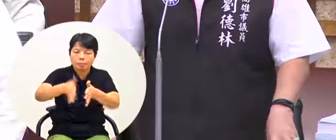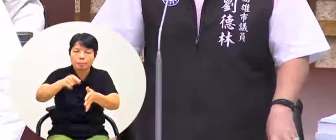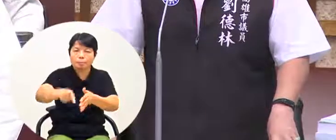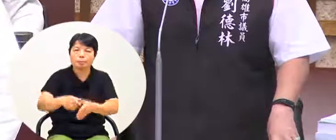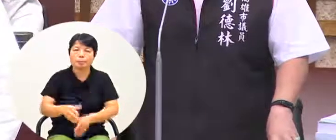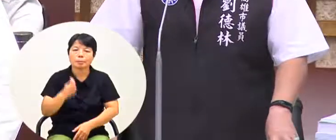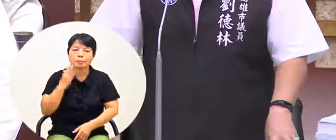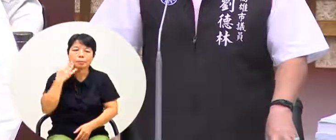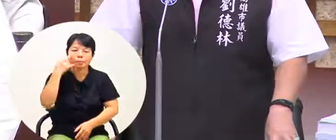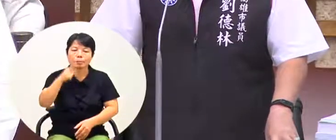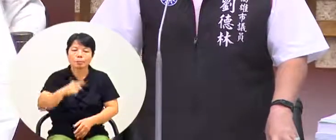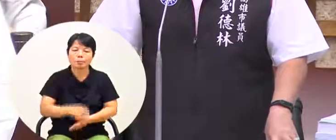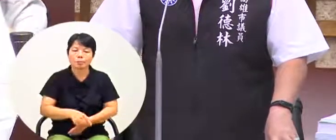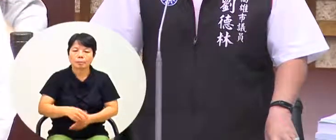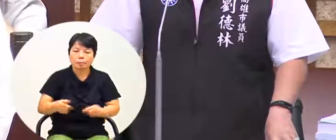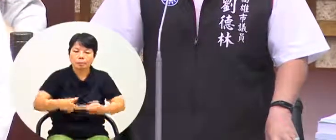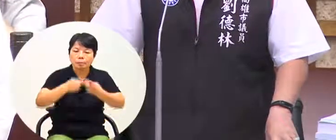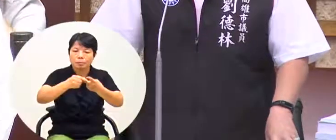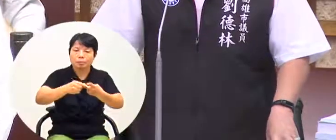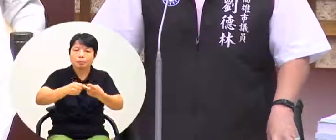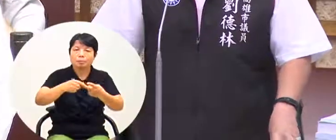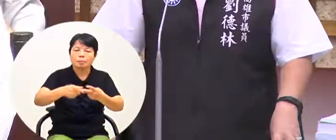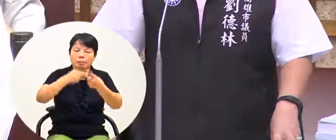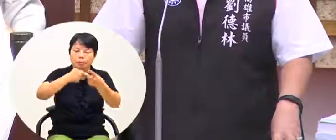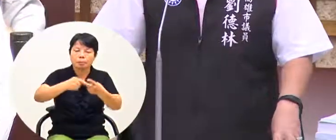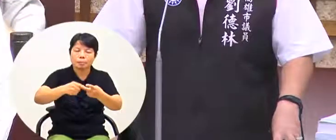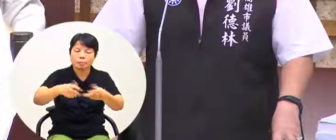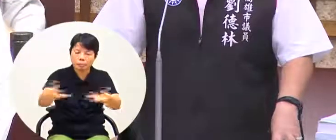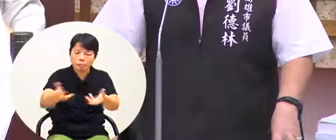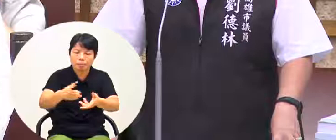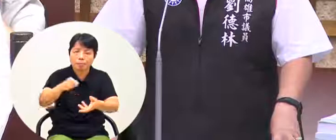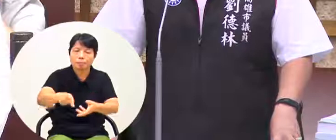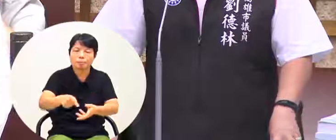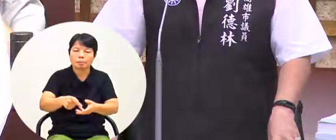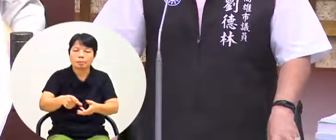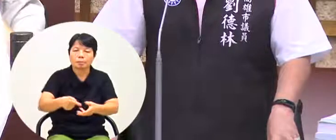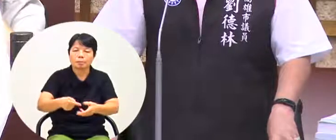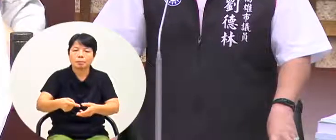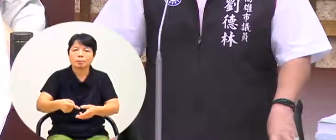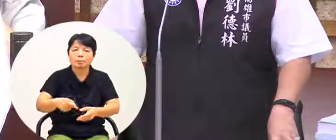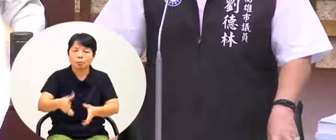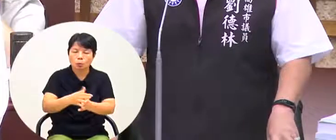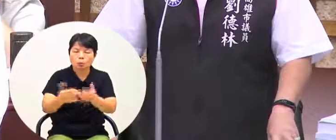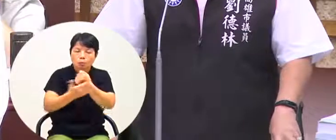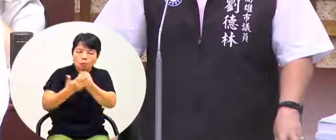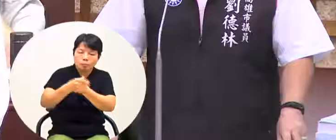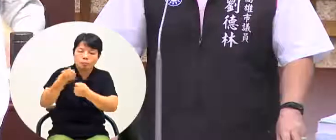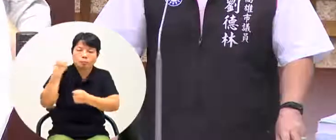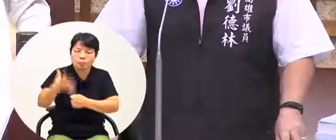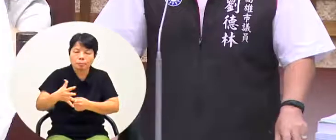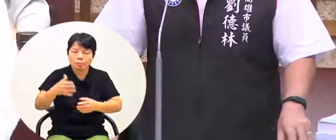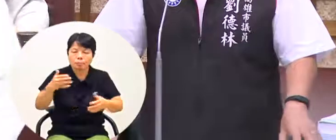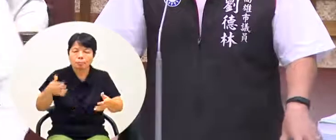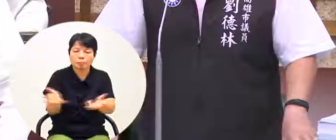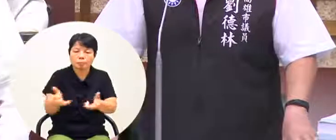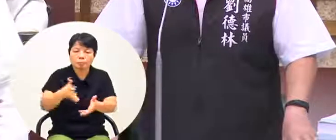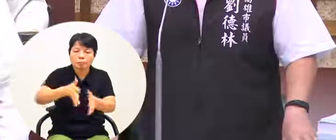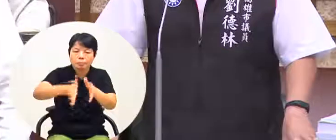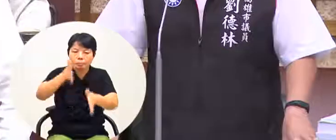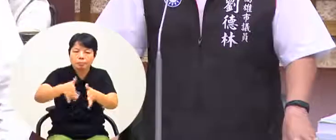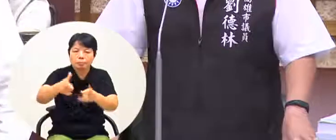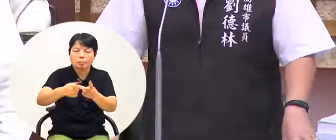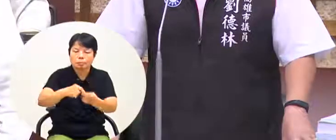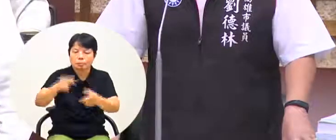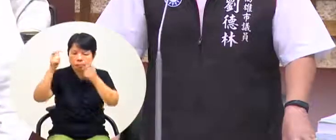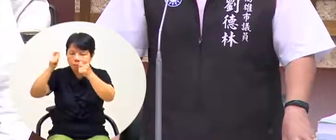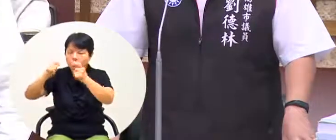行为，那当然我们为了维持我们新有建筑物跟我们推动高雄错的计划，那我们还是